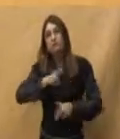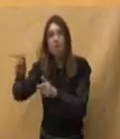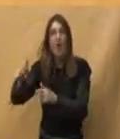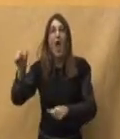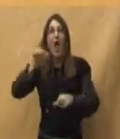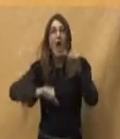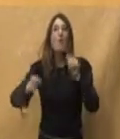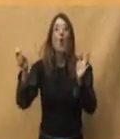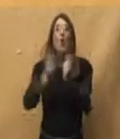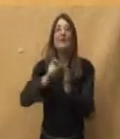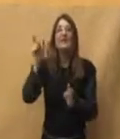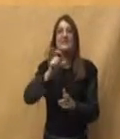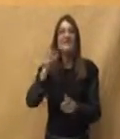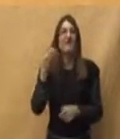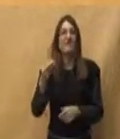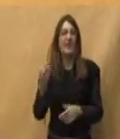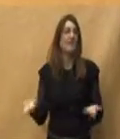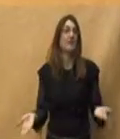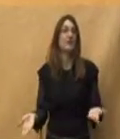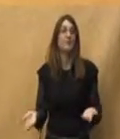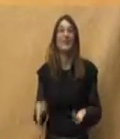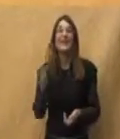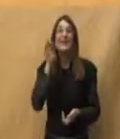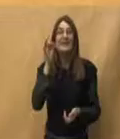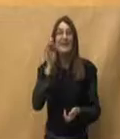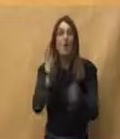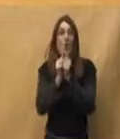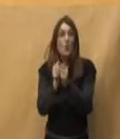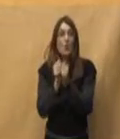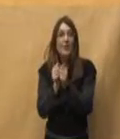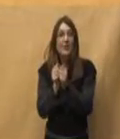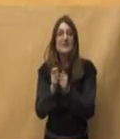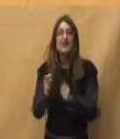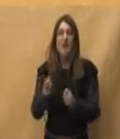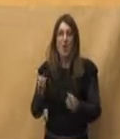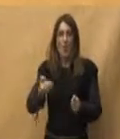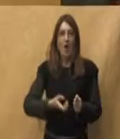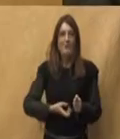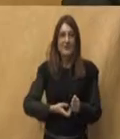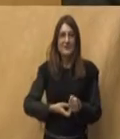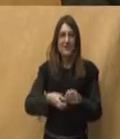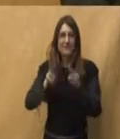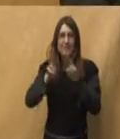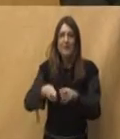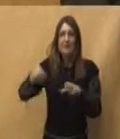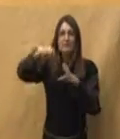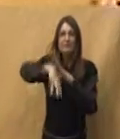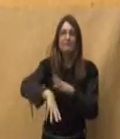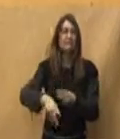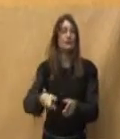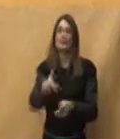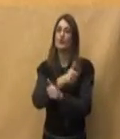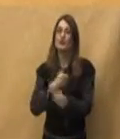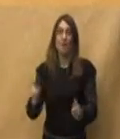kupiti C vitamine ili ne znam šta. Ma bez daljnjega. Recimo kiselo zelje sa češnjovkom. Ja sam prvi za to. Eto, to je znači ono što je